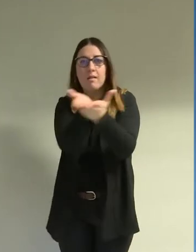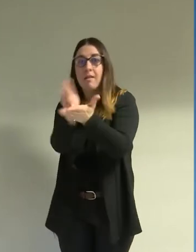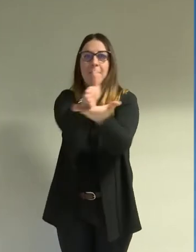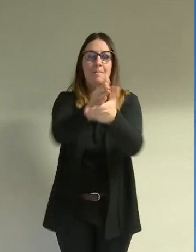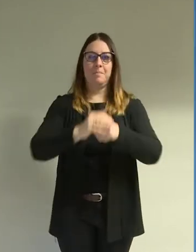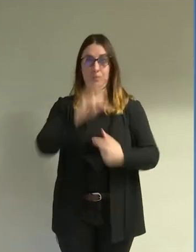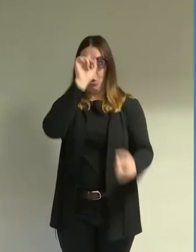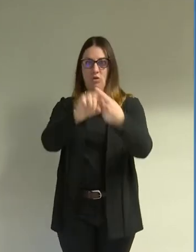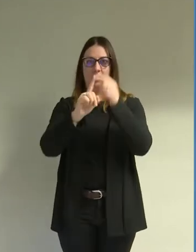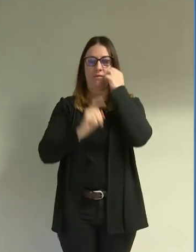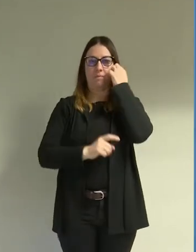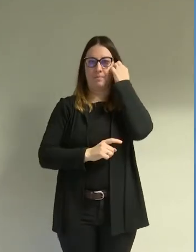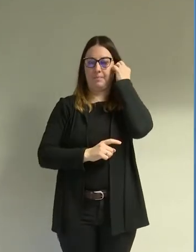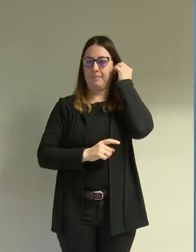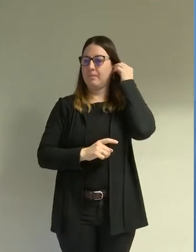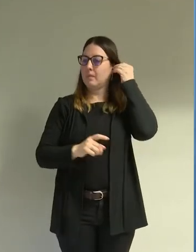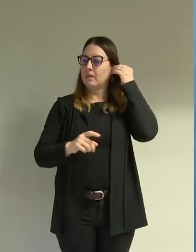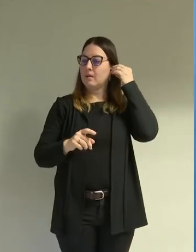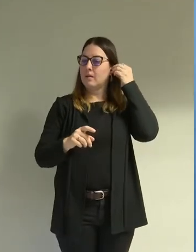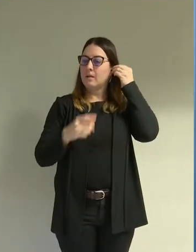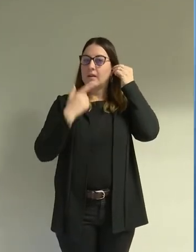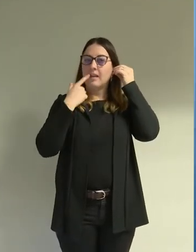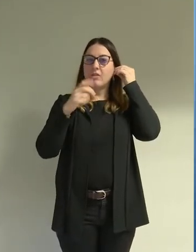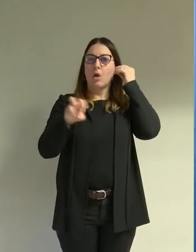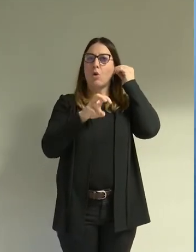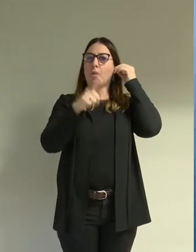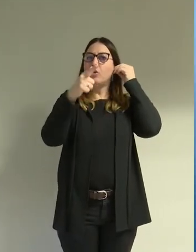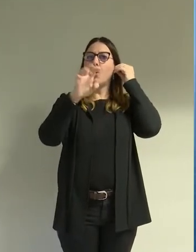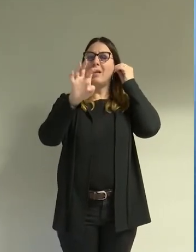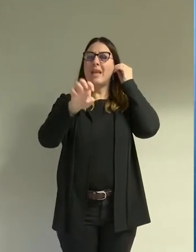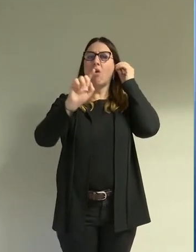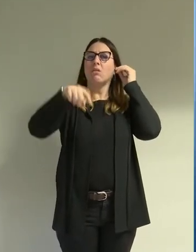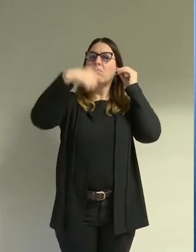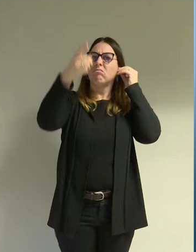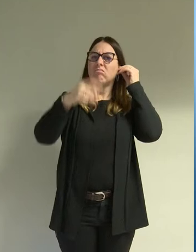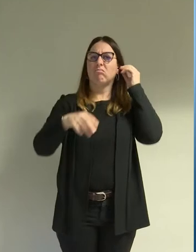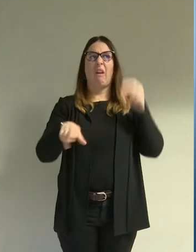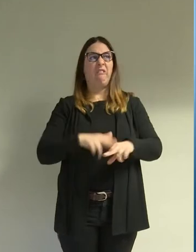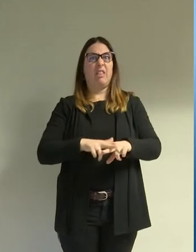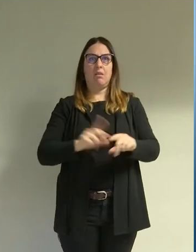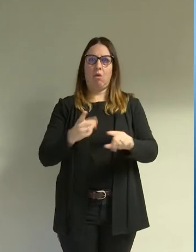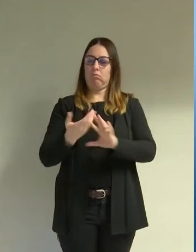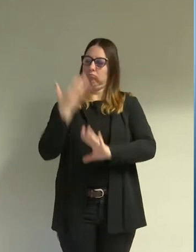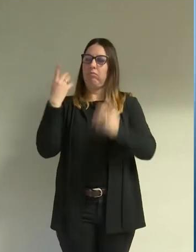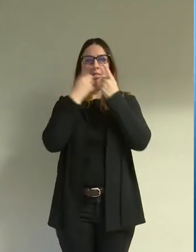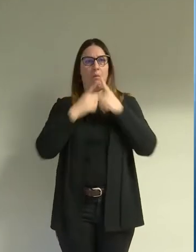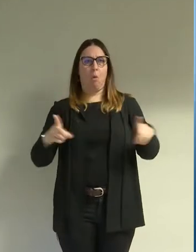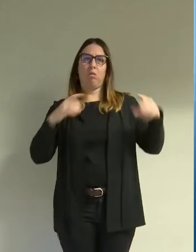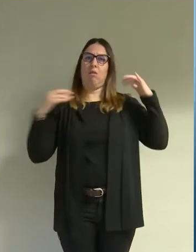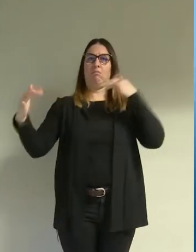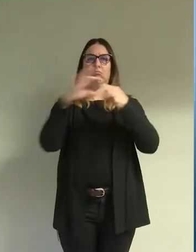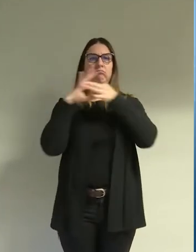nous ne partons pas de rien la démarche grenoble 2040 elle repose sur une forte exigence démocratique et sur la coopération multi acteurs